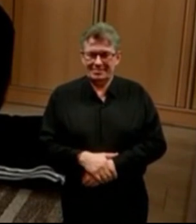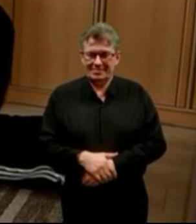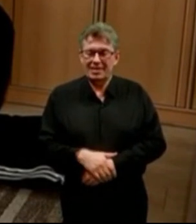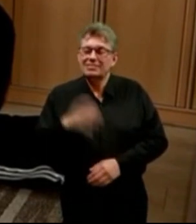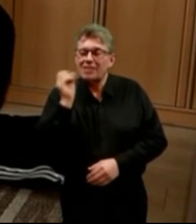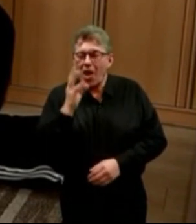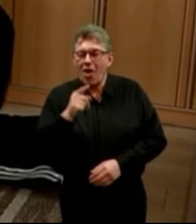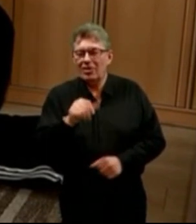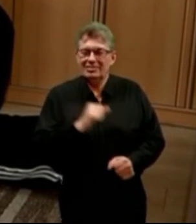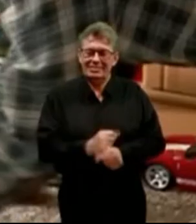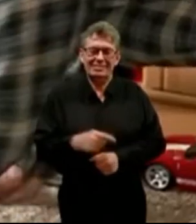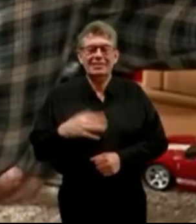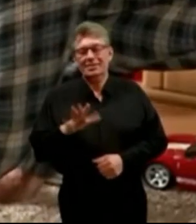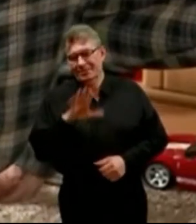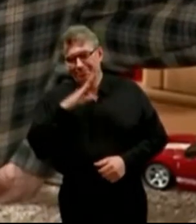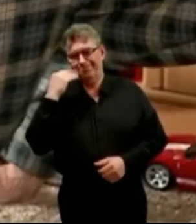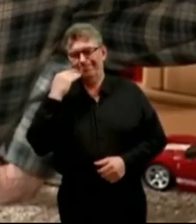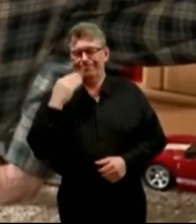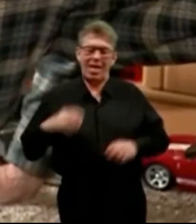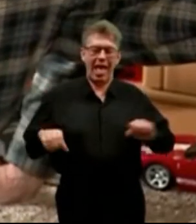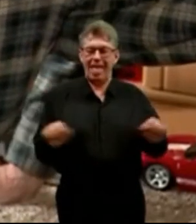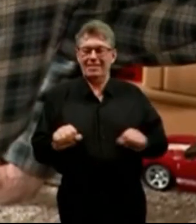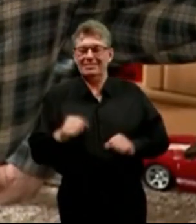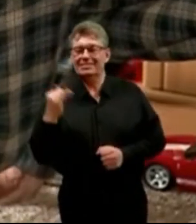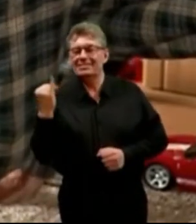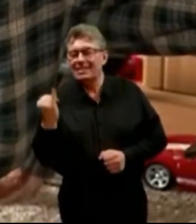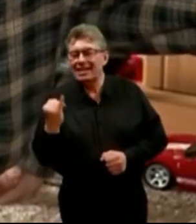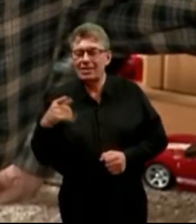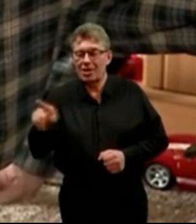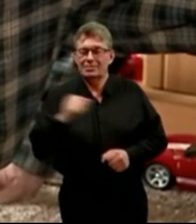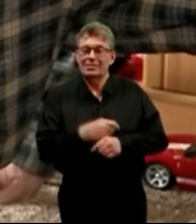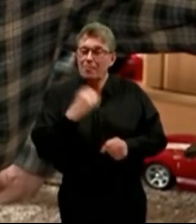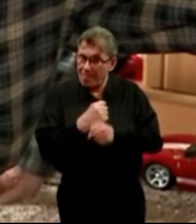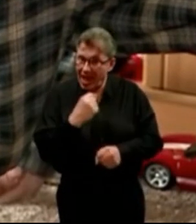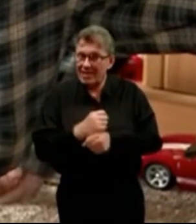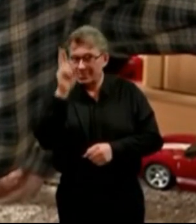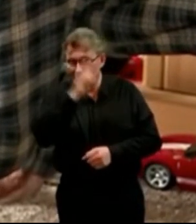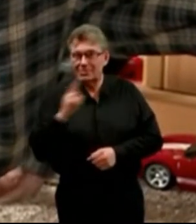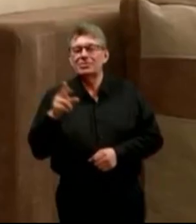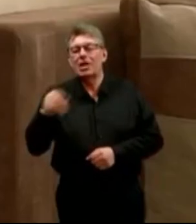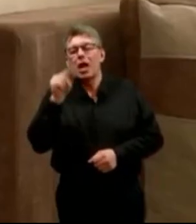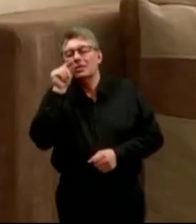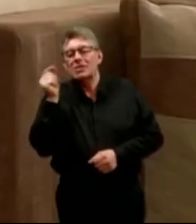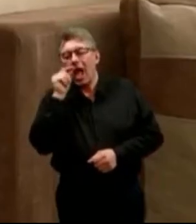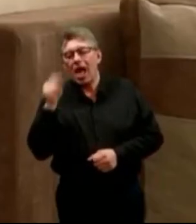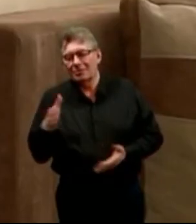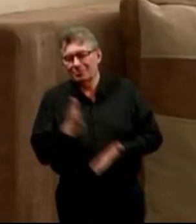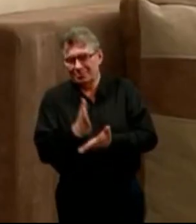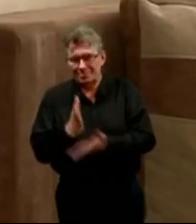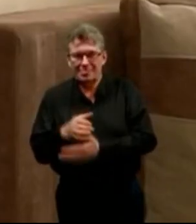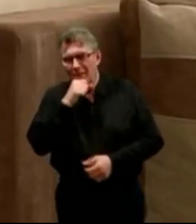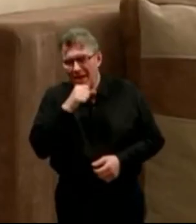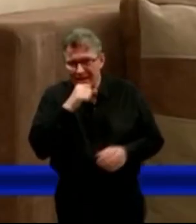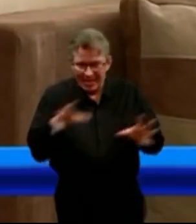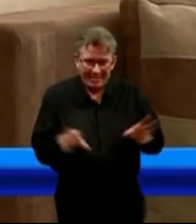Na co dzień Mikołaj jest pogodnym i energicznym dzieckiem. Kiedy rodzice są w pracy, spędza czas z dziadkami. Na Wersalce mamy